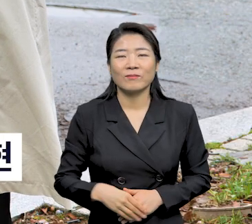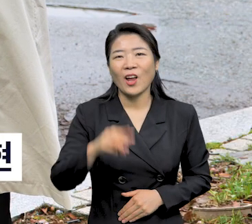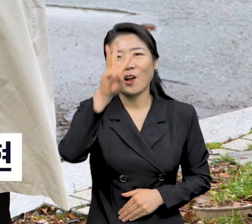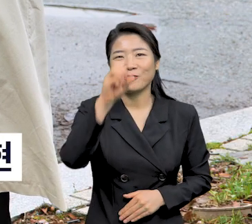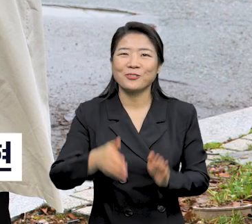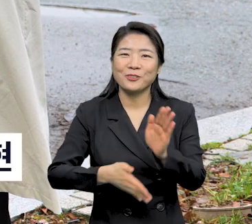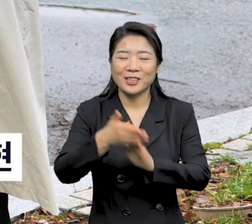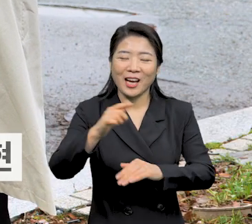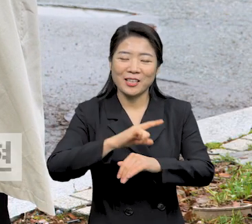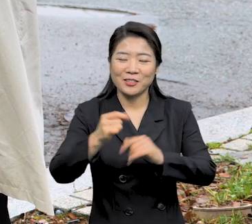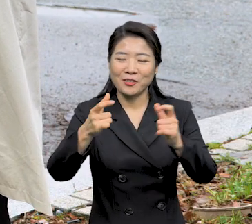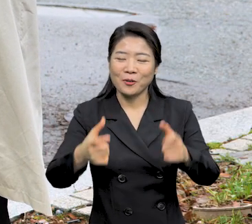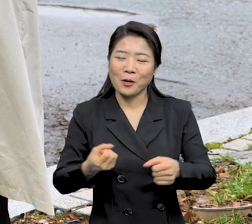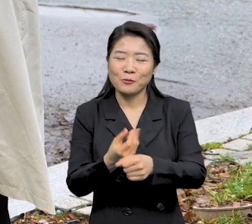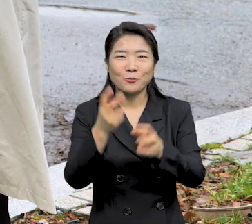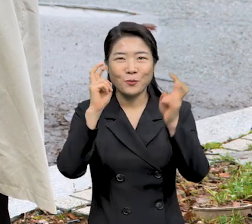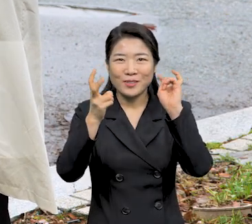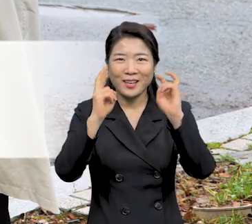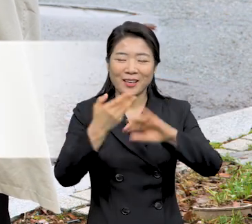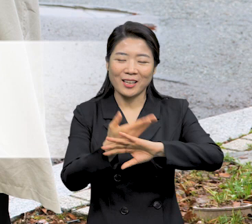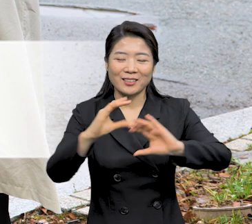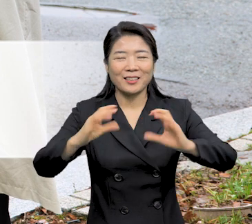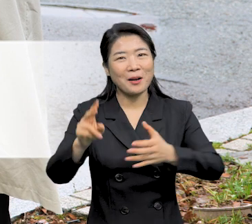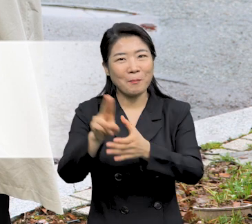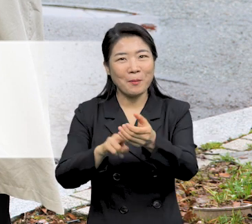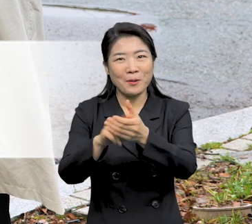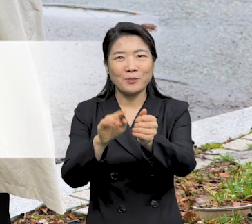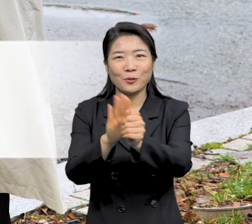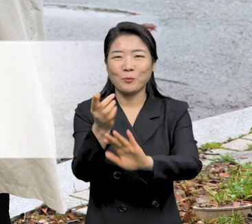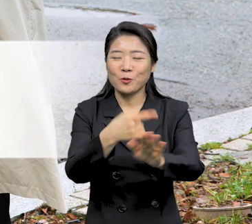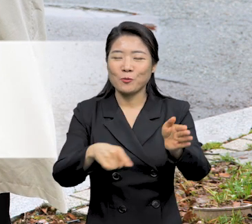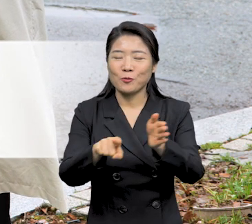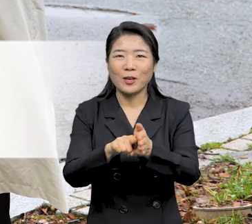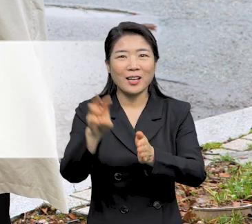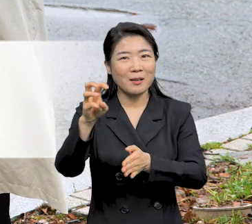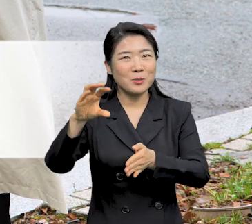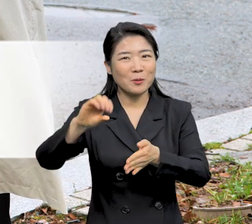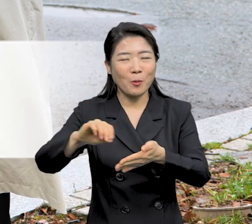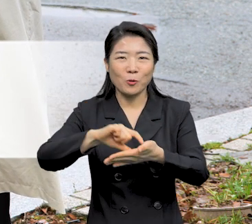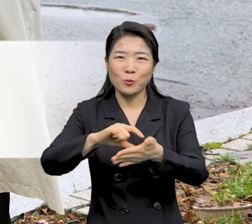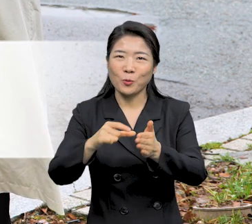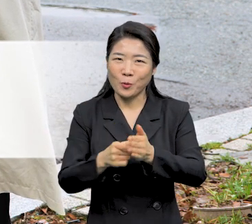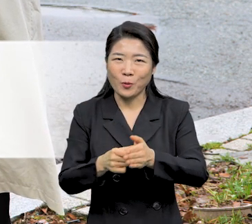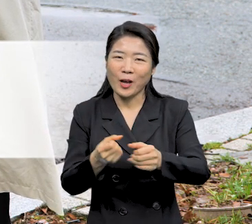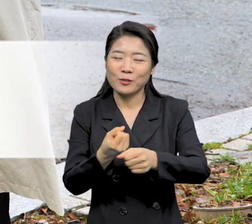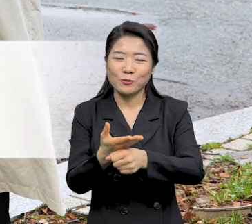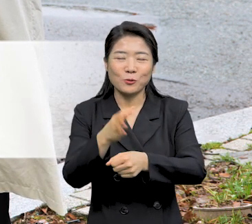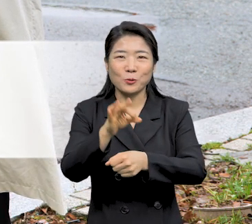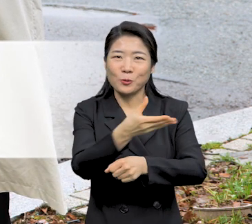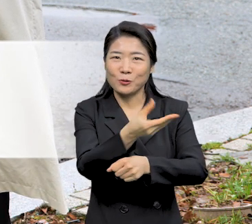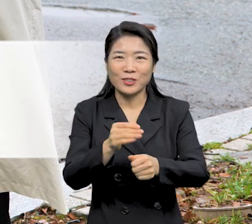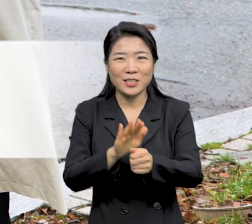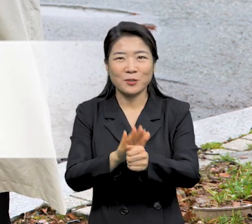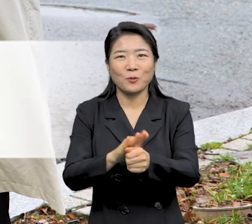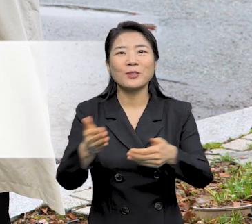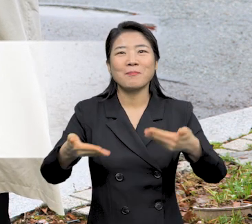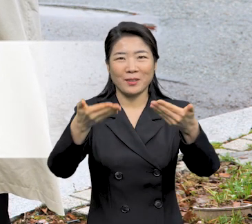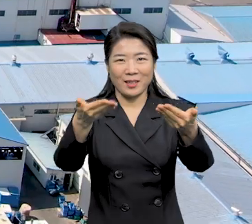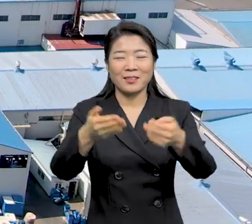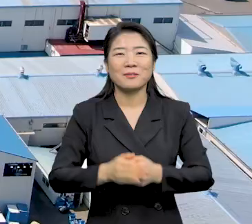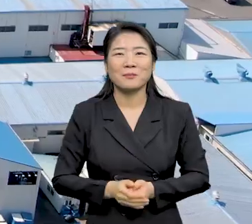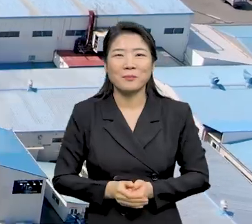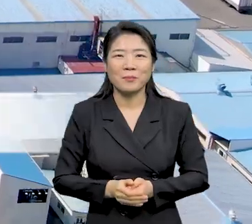광주시가 지역 수출 기업의 해외 팔로 개척 등을 돕기 위해 30억원 규모의 수출 지능 자금을 융자